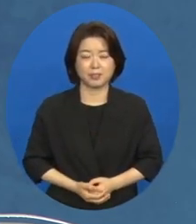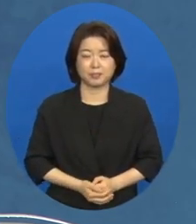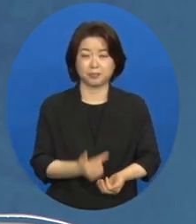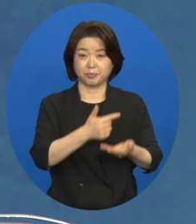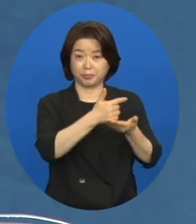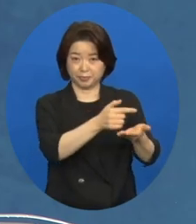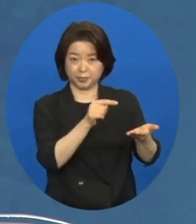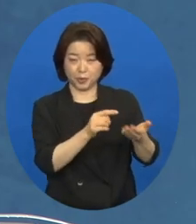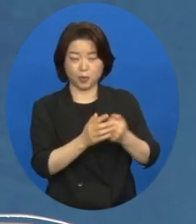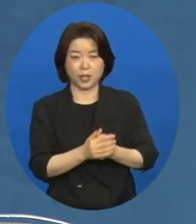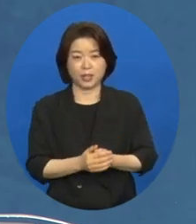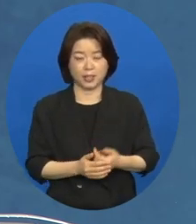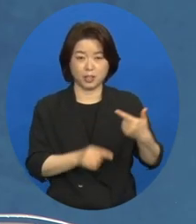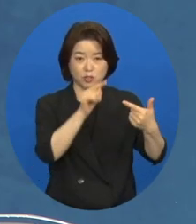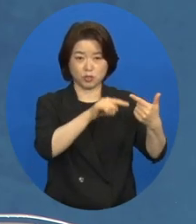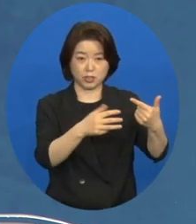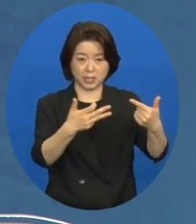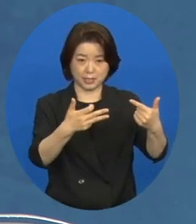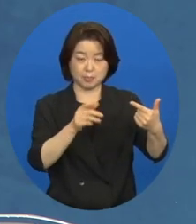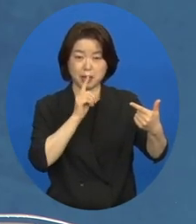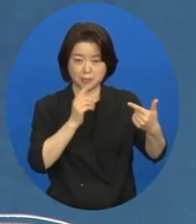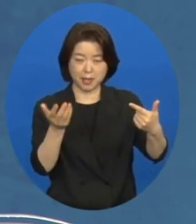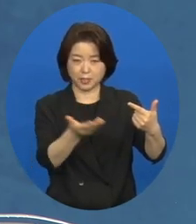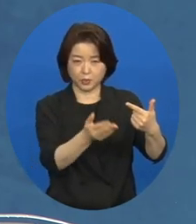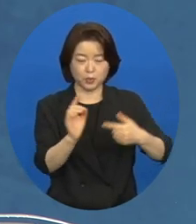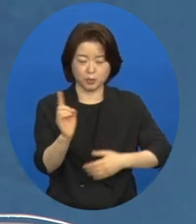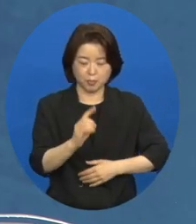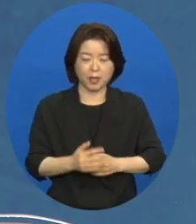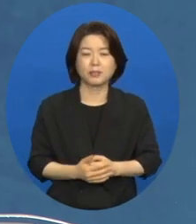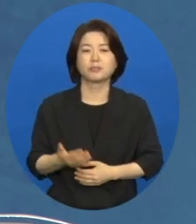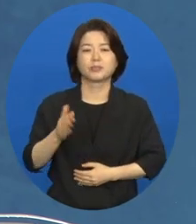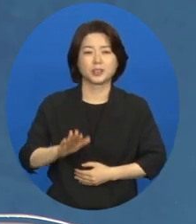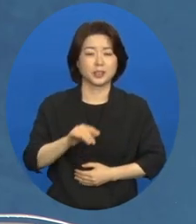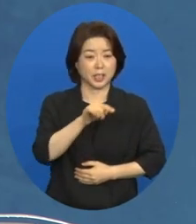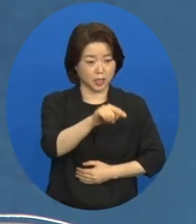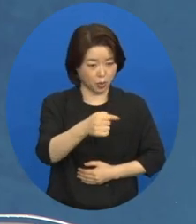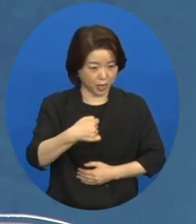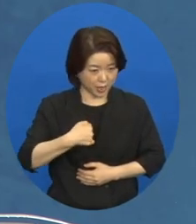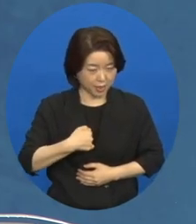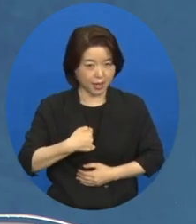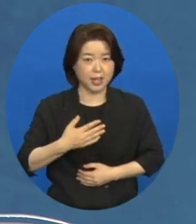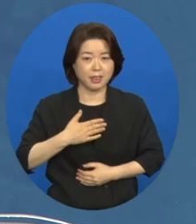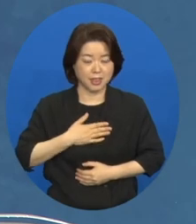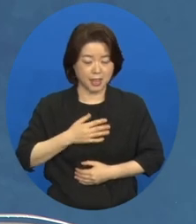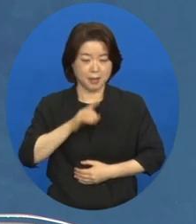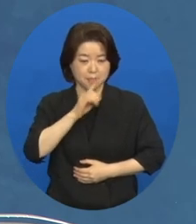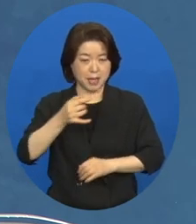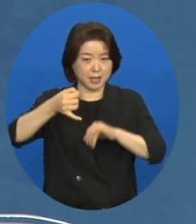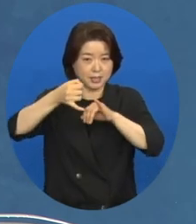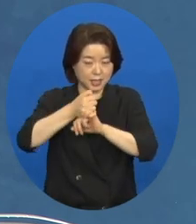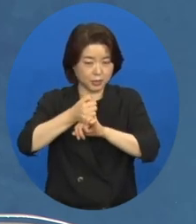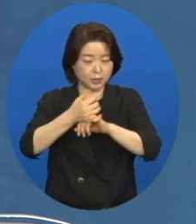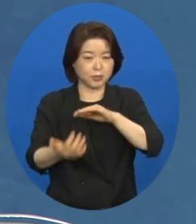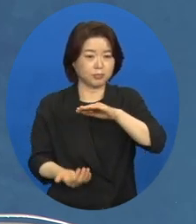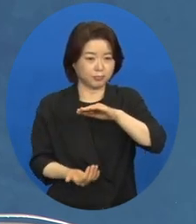노아에게 18절에 이렇게 말씀했어요. 그러나 너와는 내가 내 언약을 세우리니.